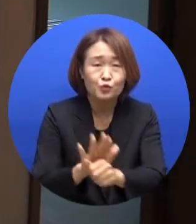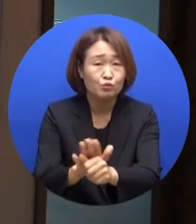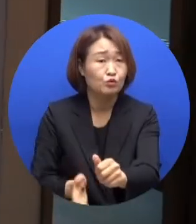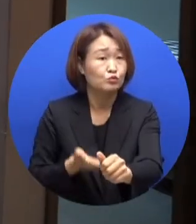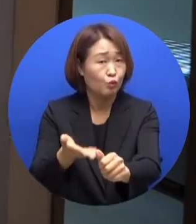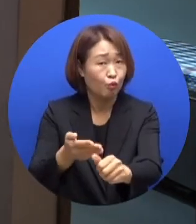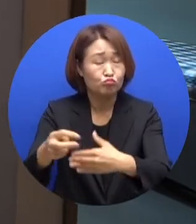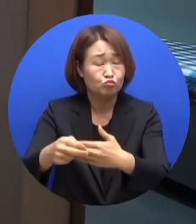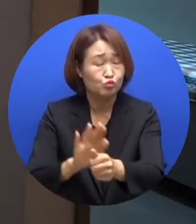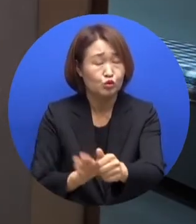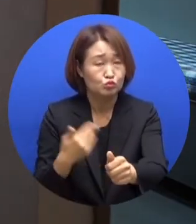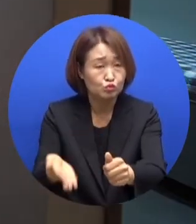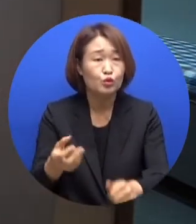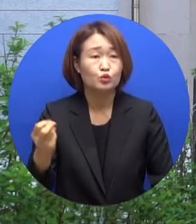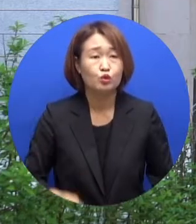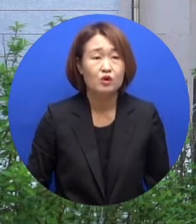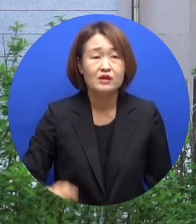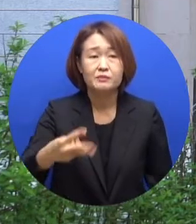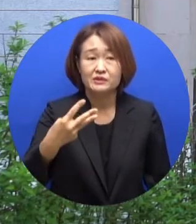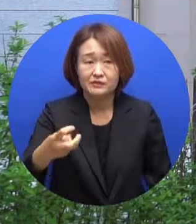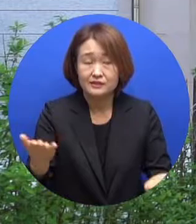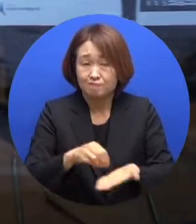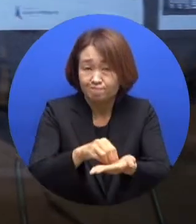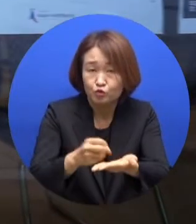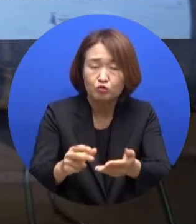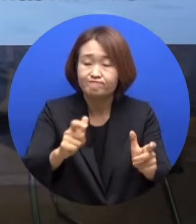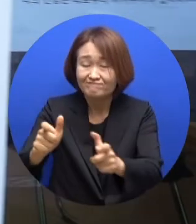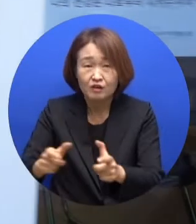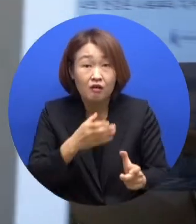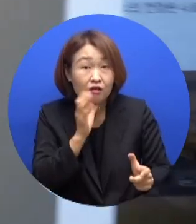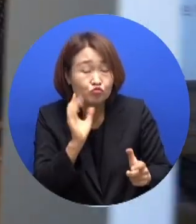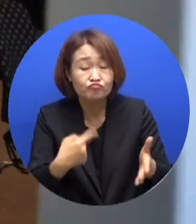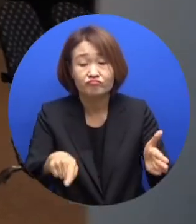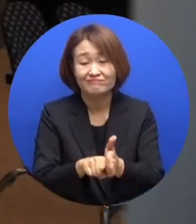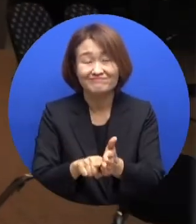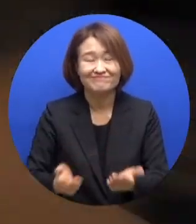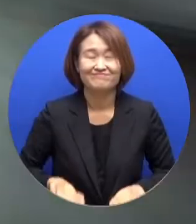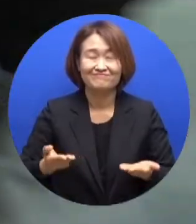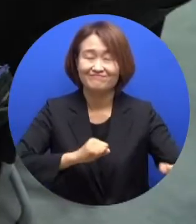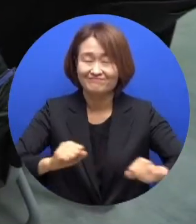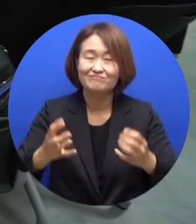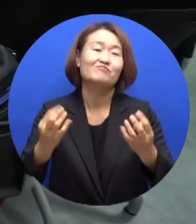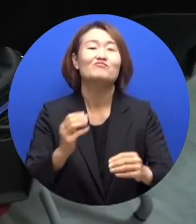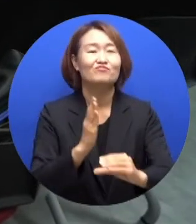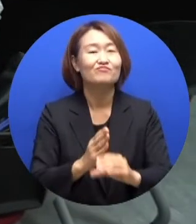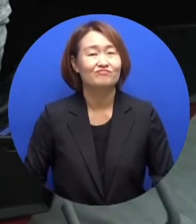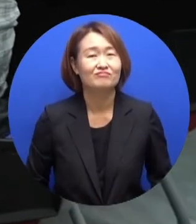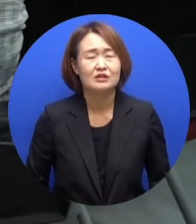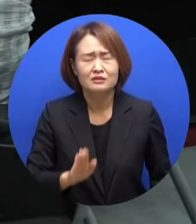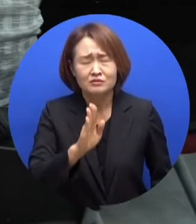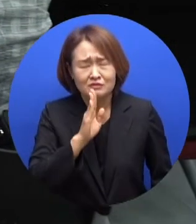제공하고 330개의 의료 일자리 창출과 지역 어르신을 위한 다양한 봉사활동을 하고 있습니다. 시민의